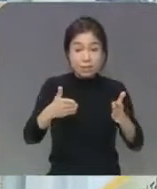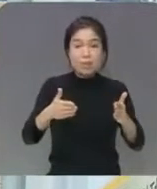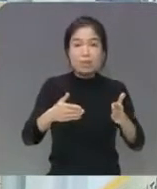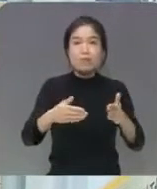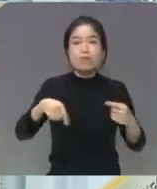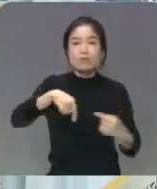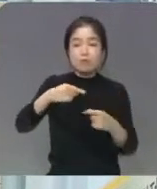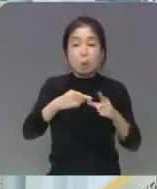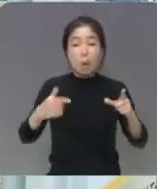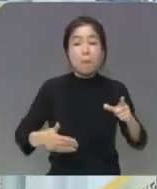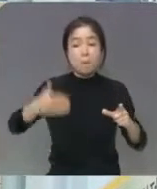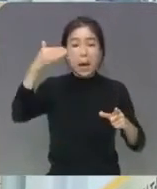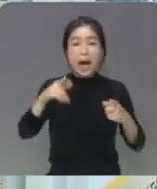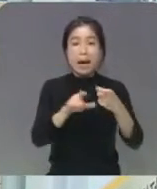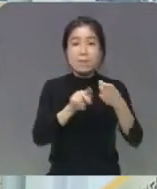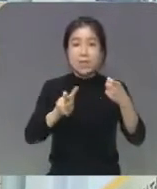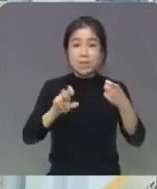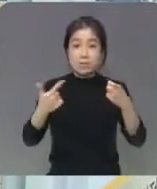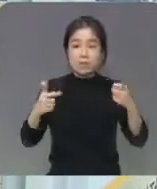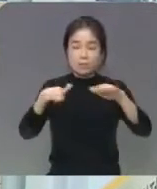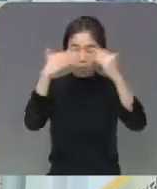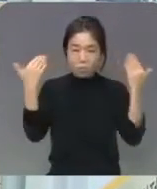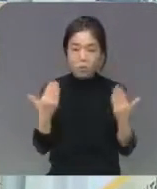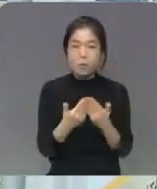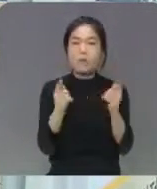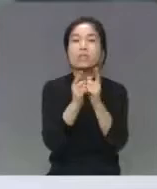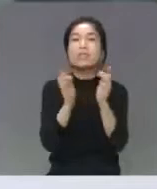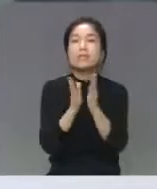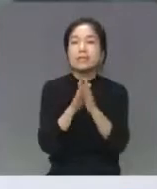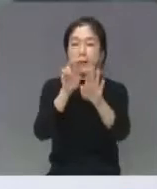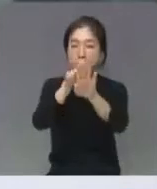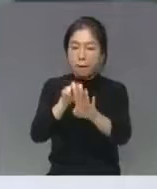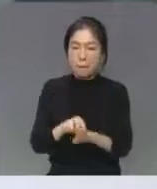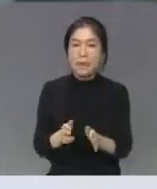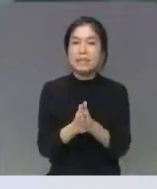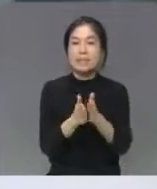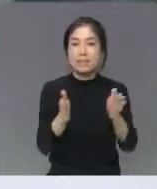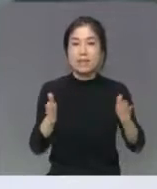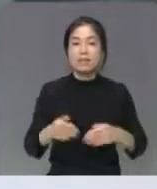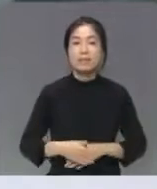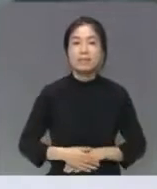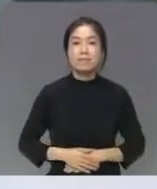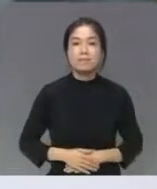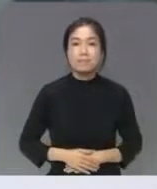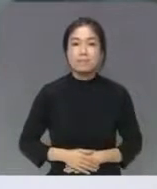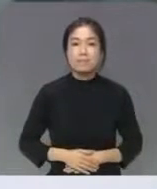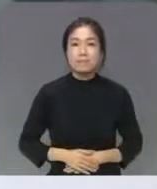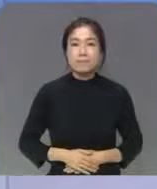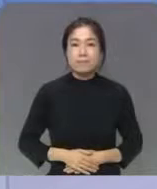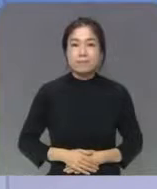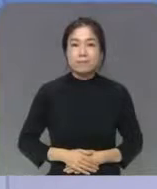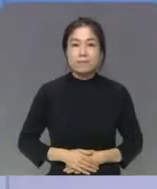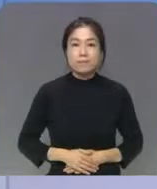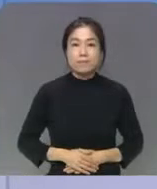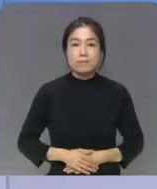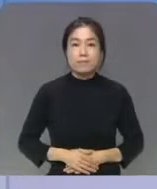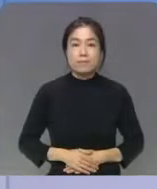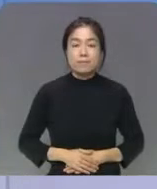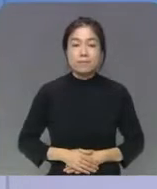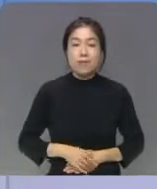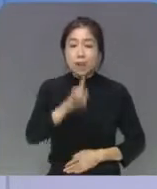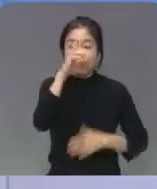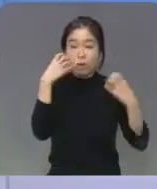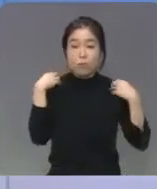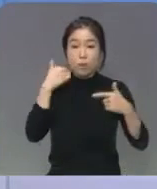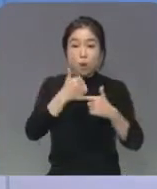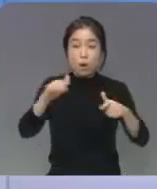제기하고 이 26일부터 전면 대면 진료로 전환하기로 했습니다 kbs 뉴스 박사입니다 정부가